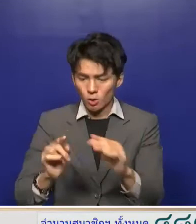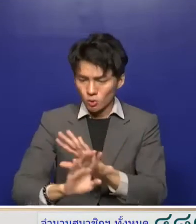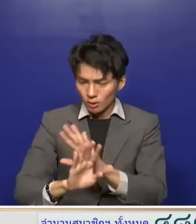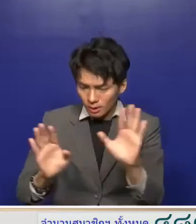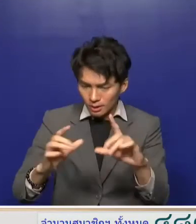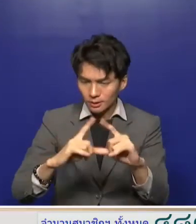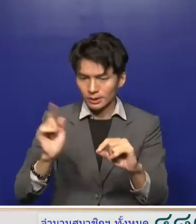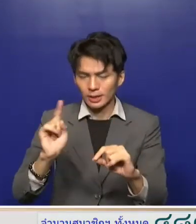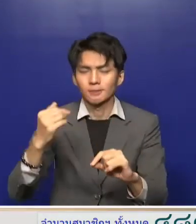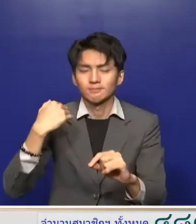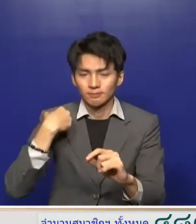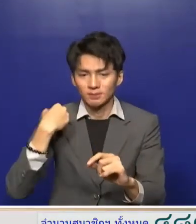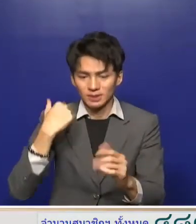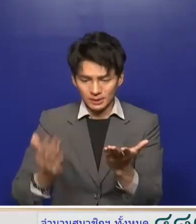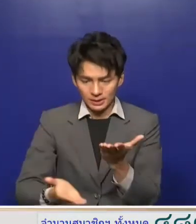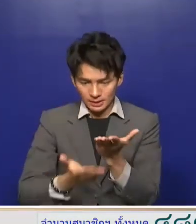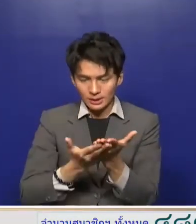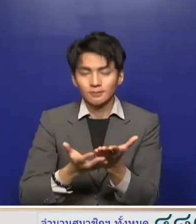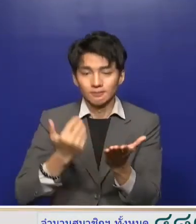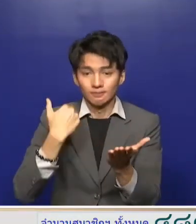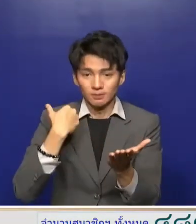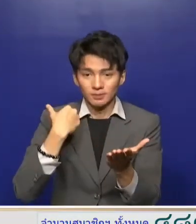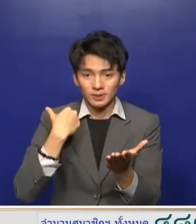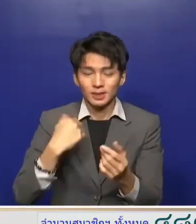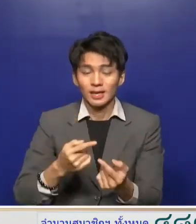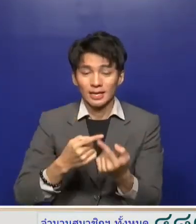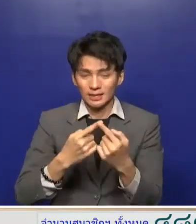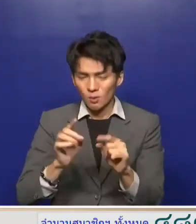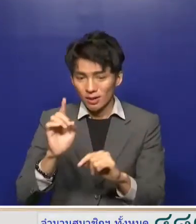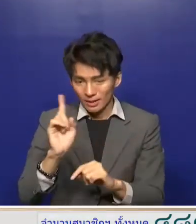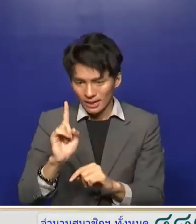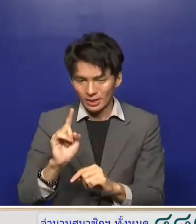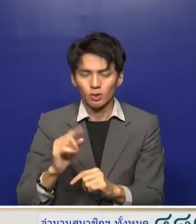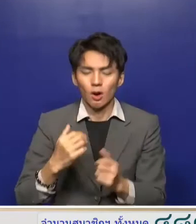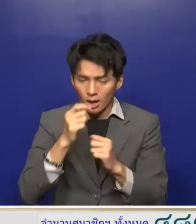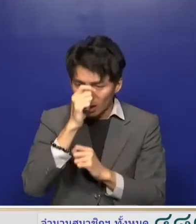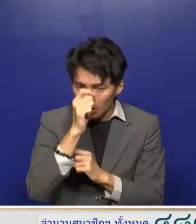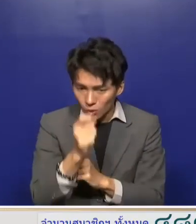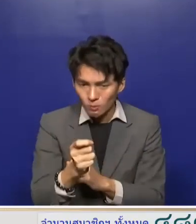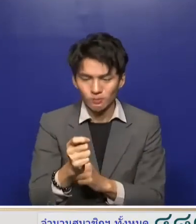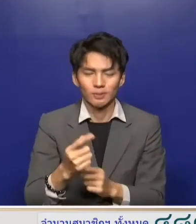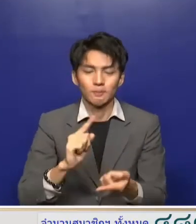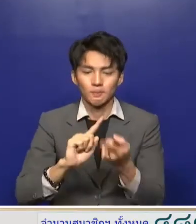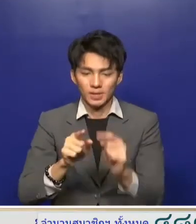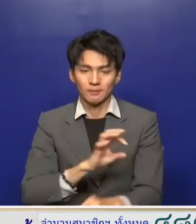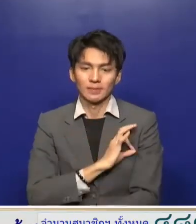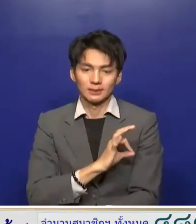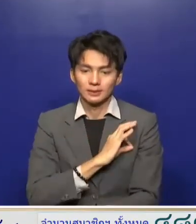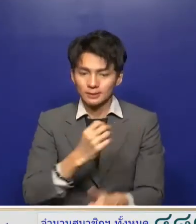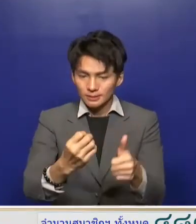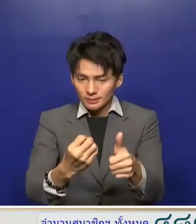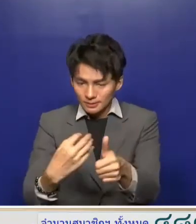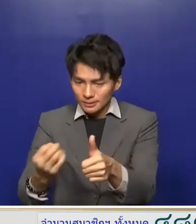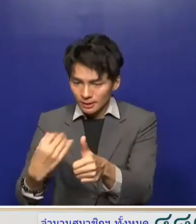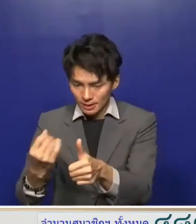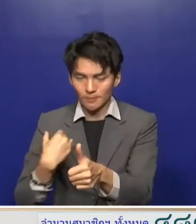ะฮะก็มีปรากฏอยู่แต่อย่างไรก็ตามด้วยความเคารพความคิดเห็นของเพื่อนสมาชิกผู้ทรงเกียรติกรรมาธิ